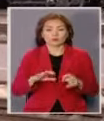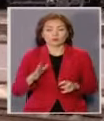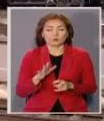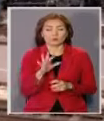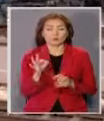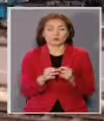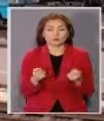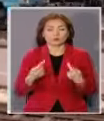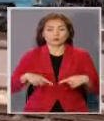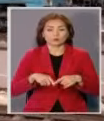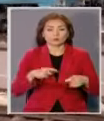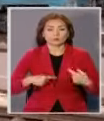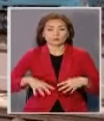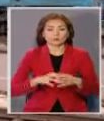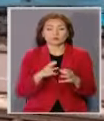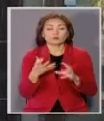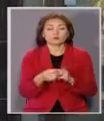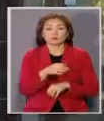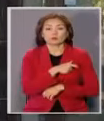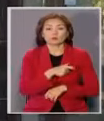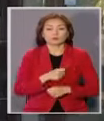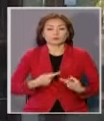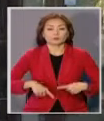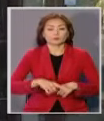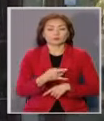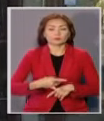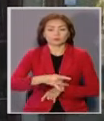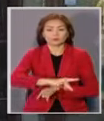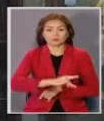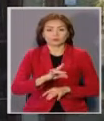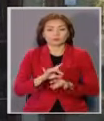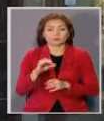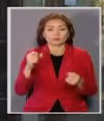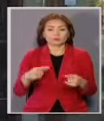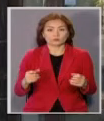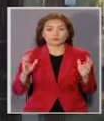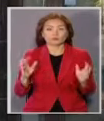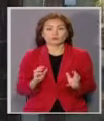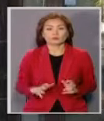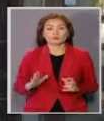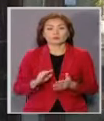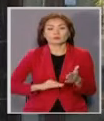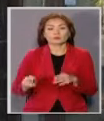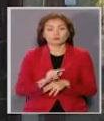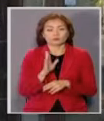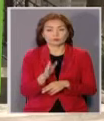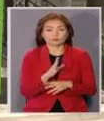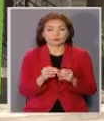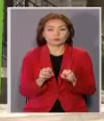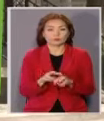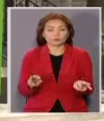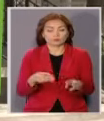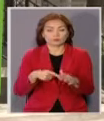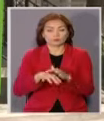уровне руководства правительство депутатом мажилиса парламента инициировали соответствующие законодательные поправки однако министерство